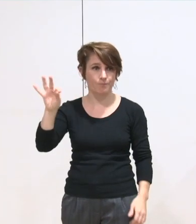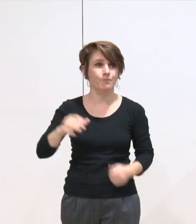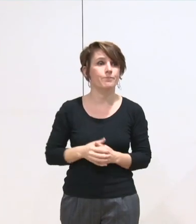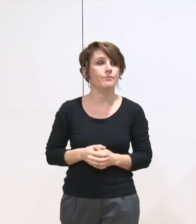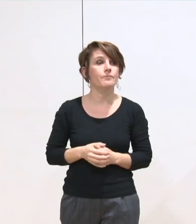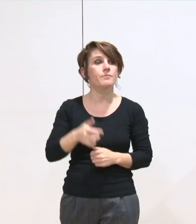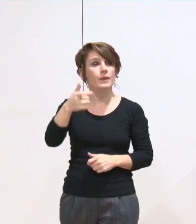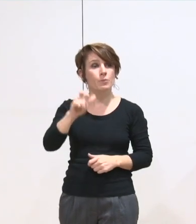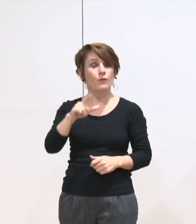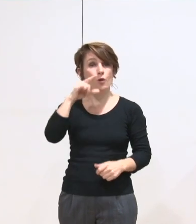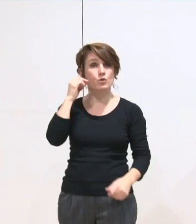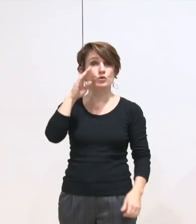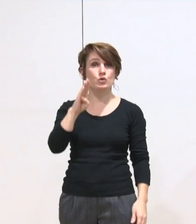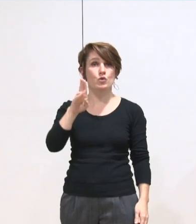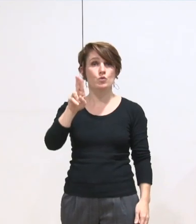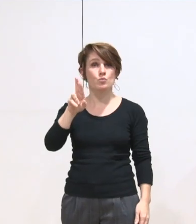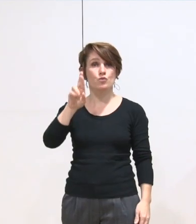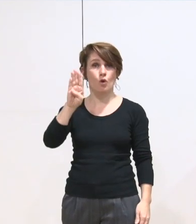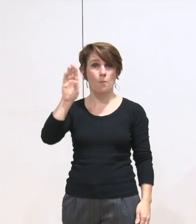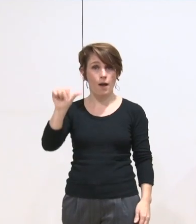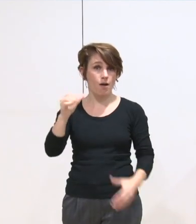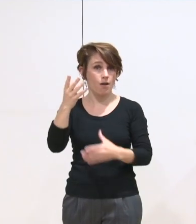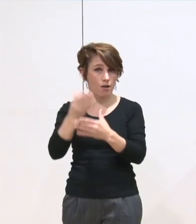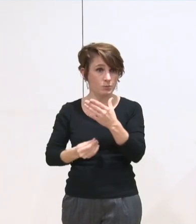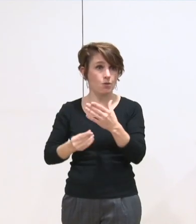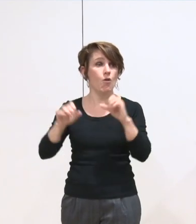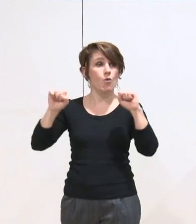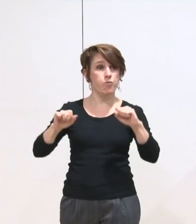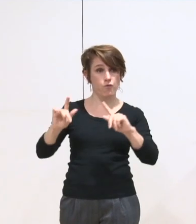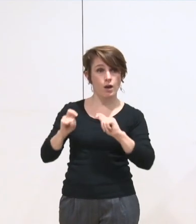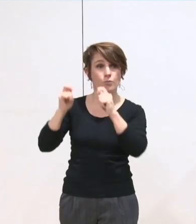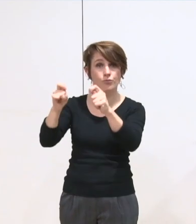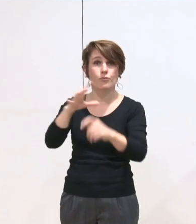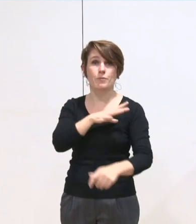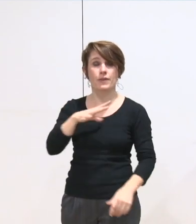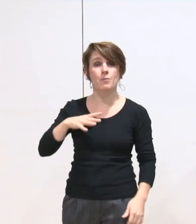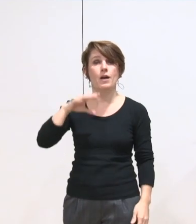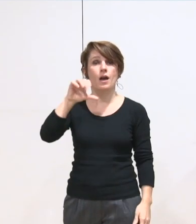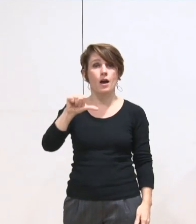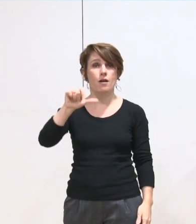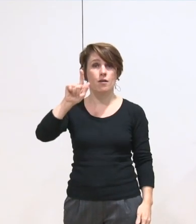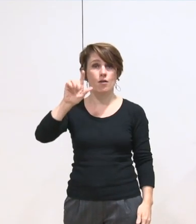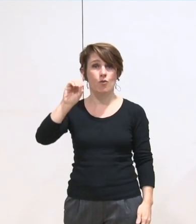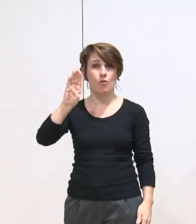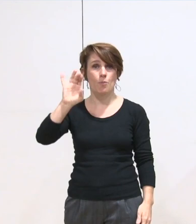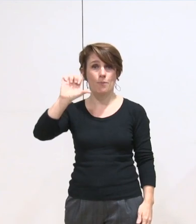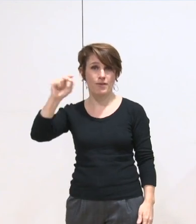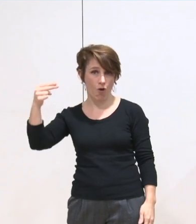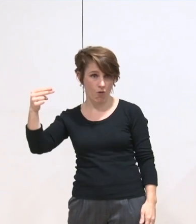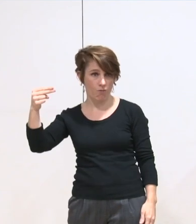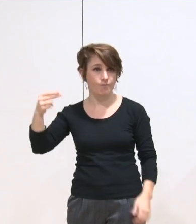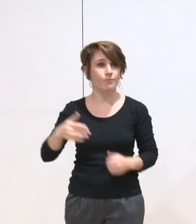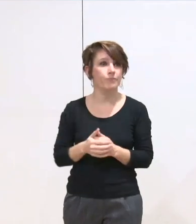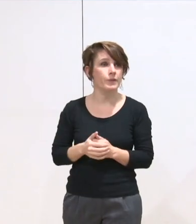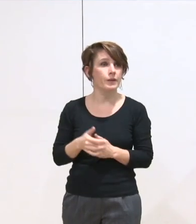présent. Pascal Couer, présent. Laetitia Lemoine, présent. Alain Denoyel, présent. Lucille